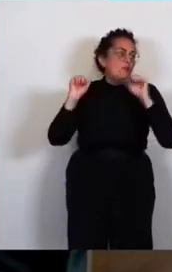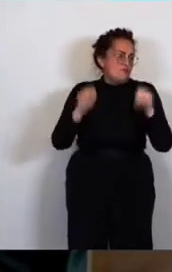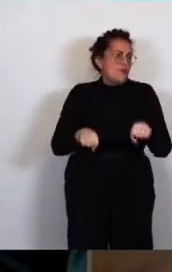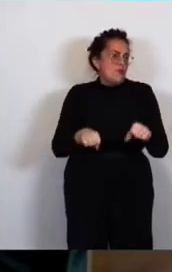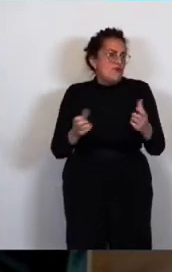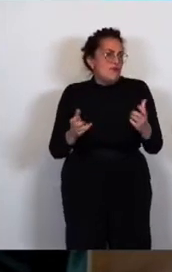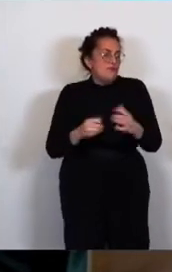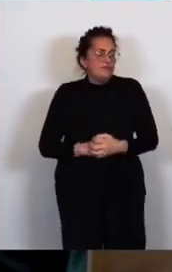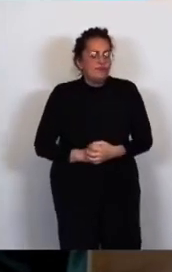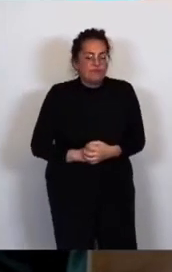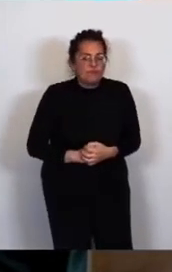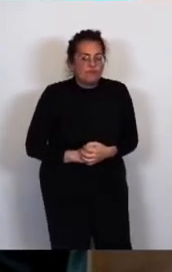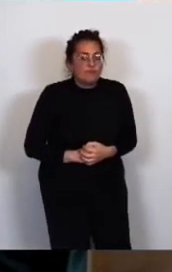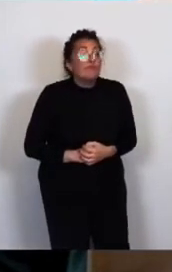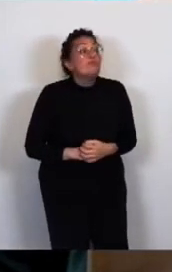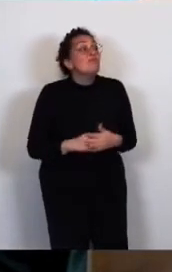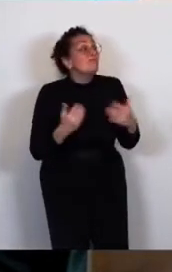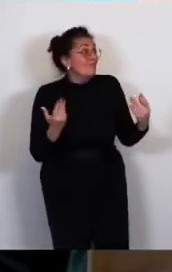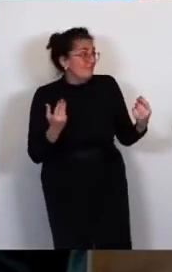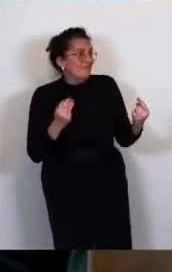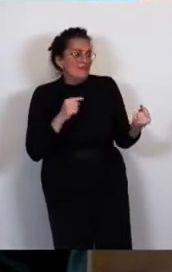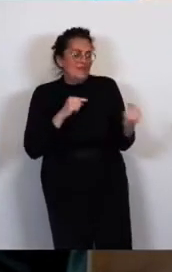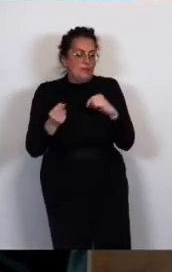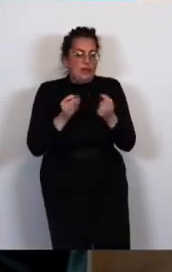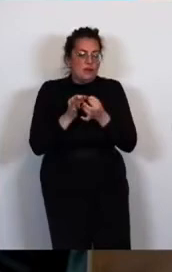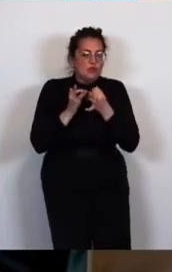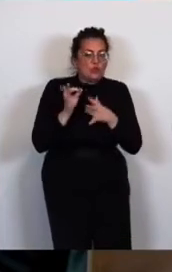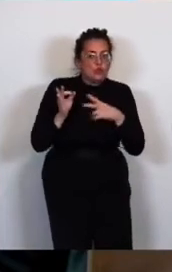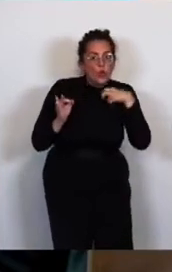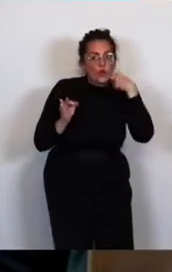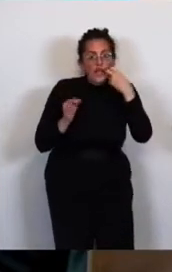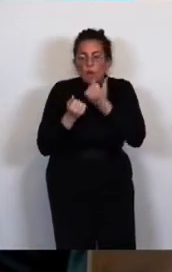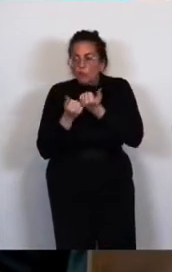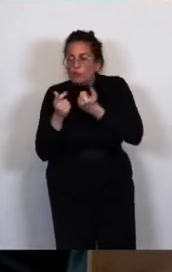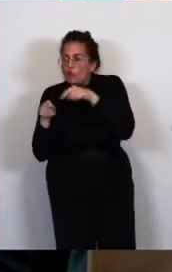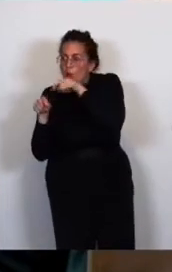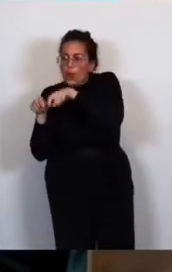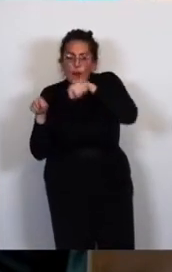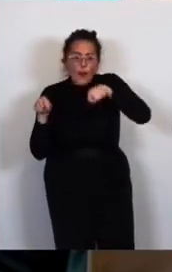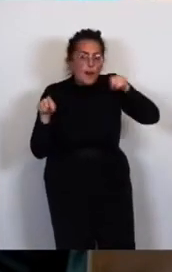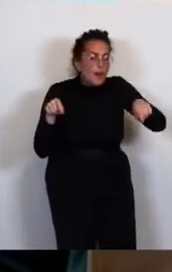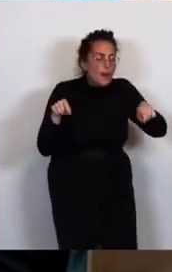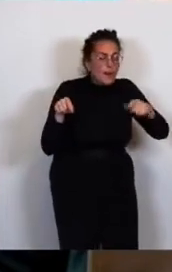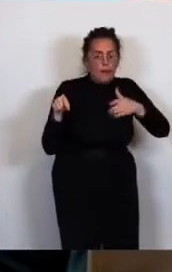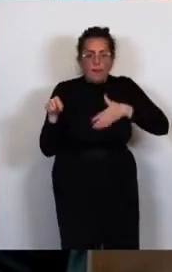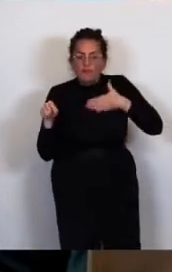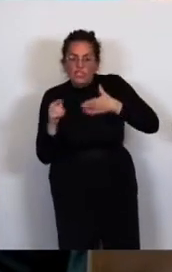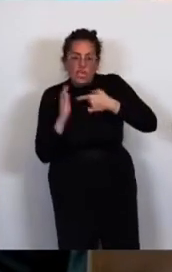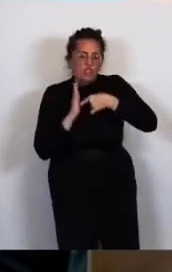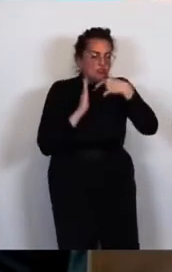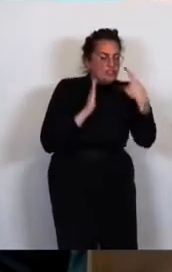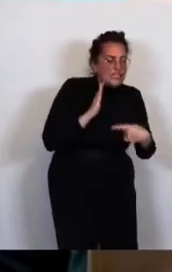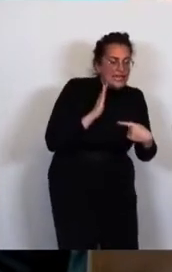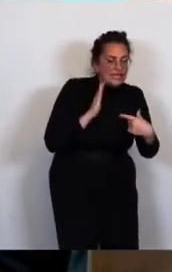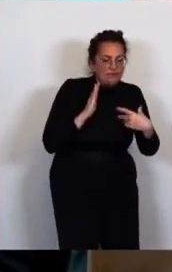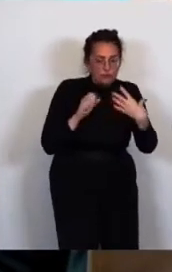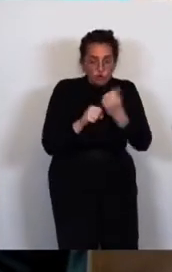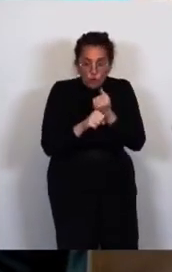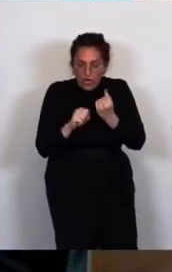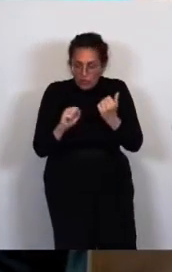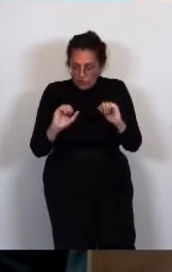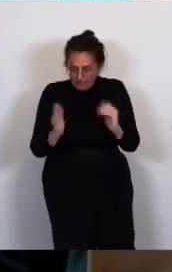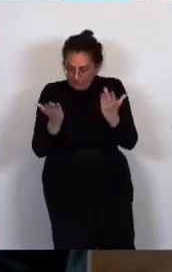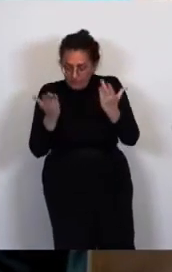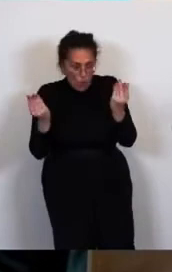C'est ce débat comparant plusieurs solutions ferroviaires et leur bilan coût-avantage dont nous sommes aujourd'hui privés au nom d'un